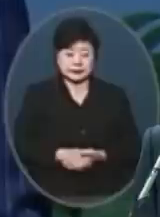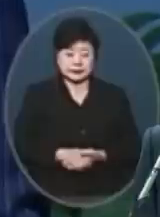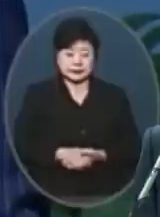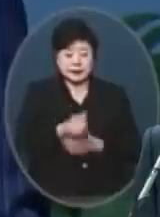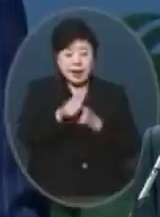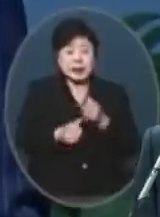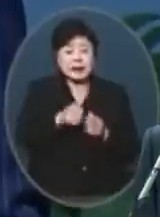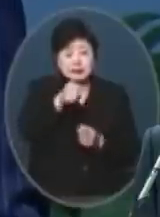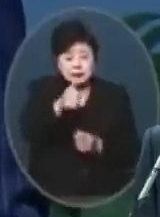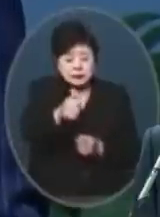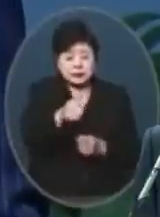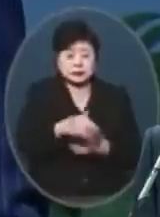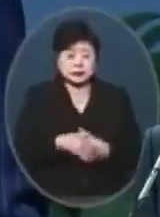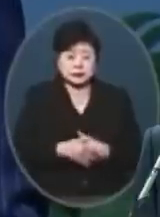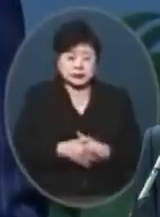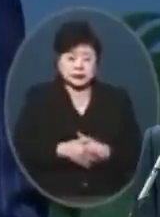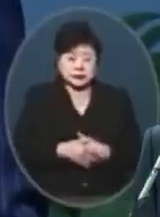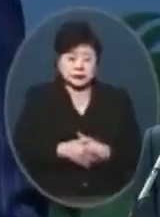하나님이